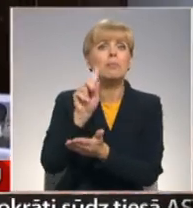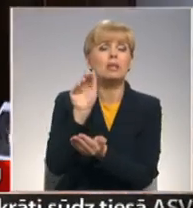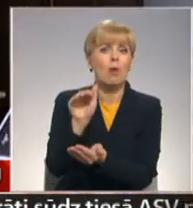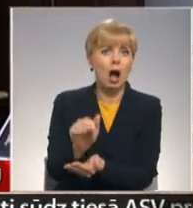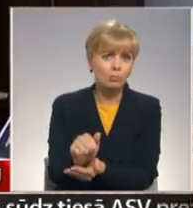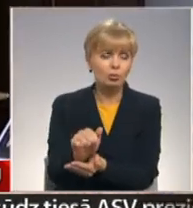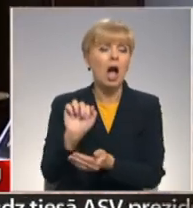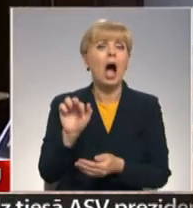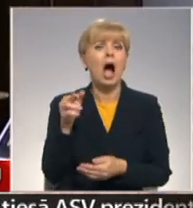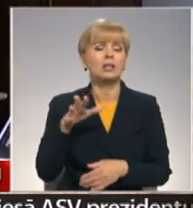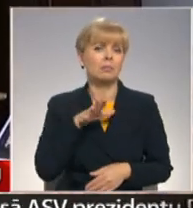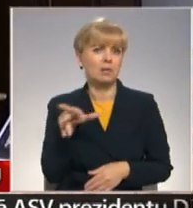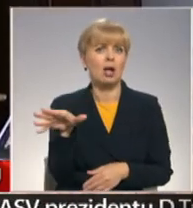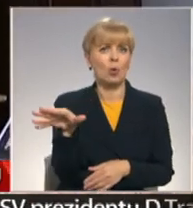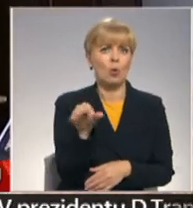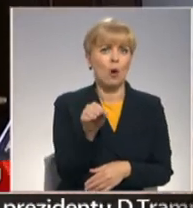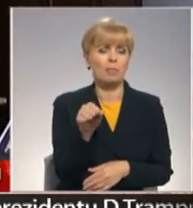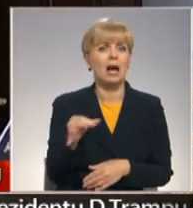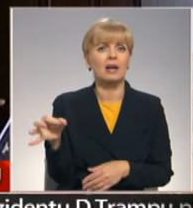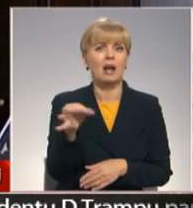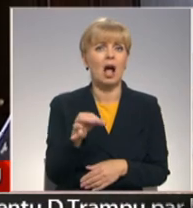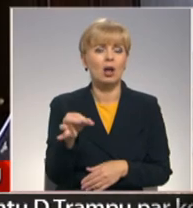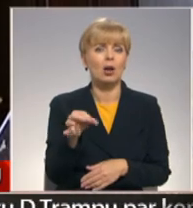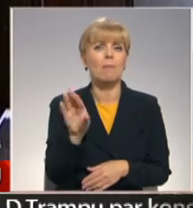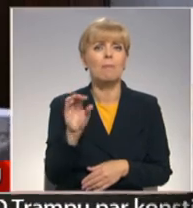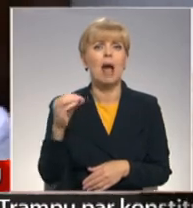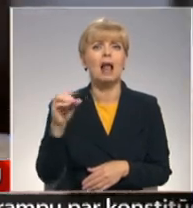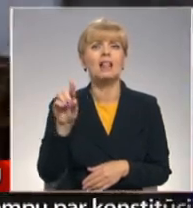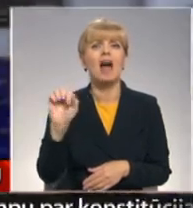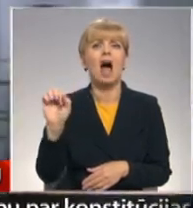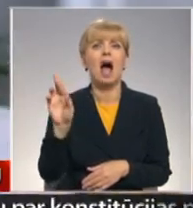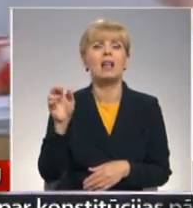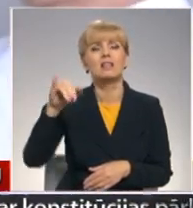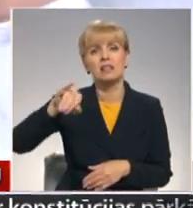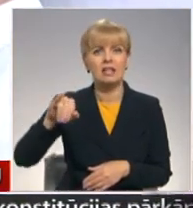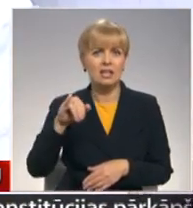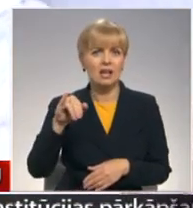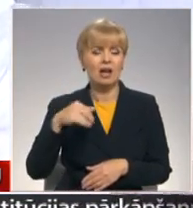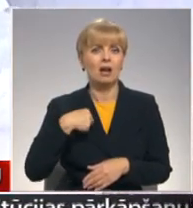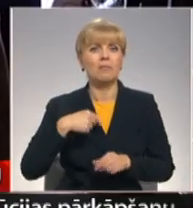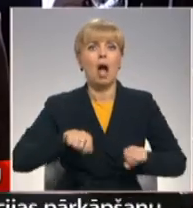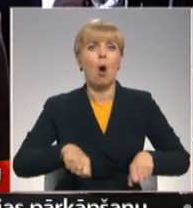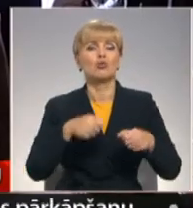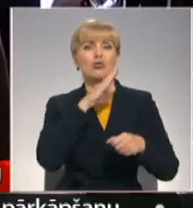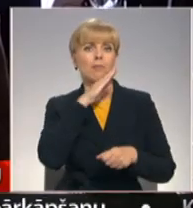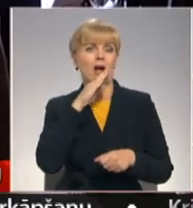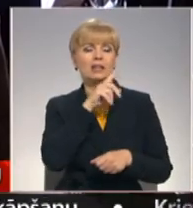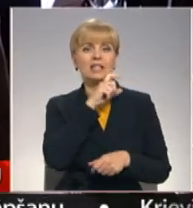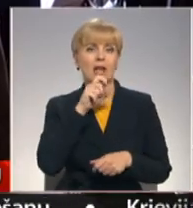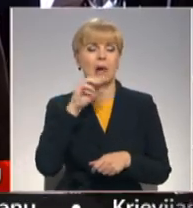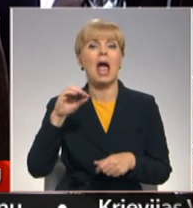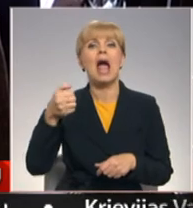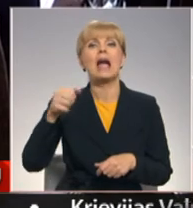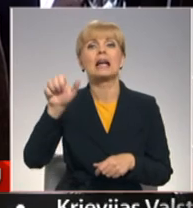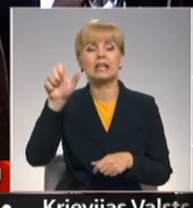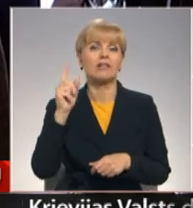Andri, vai jūs bijāt kopā tajā pašā rajonā, kur Melānija bija? Kāds ir man audžu māte Sibirijas? Andrim Eglītim, esot